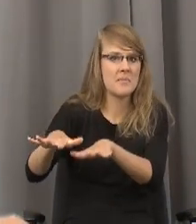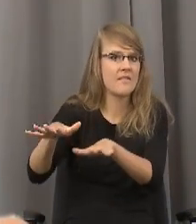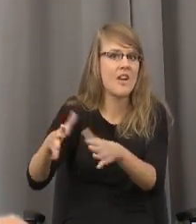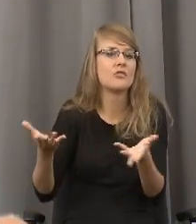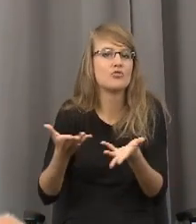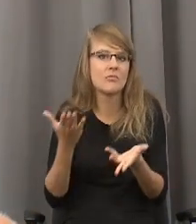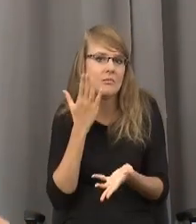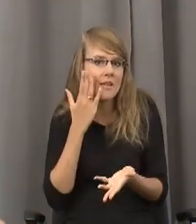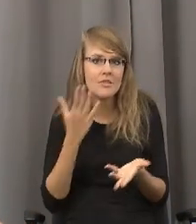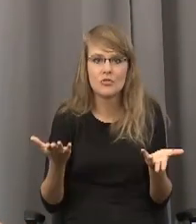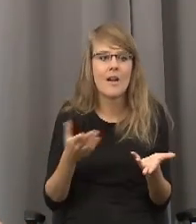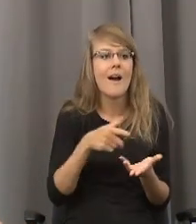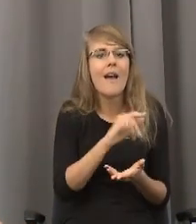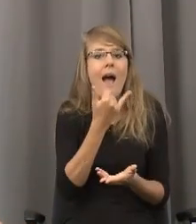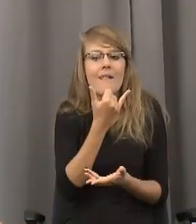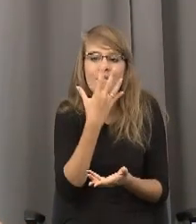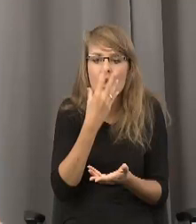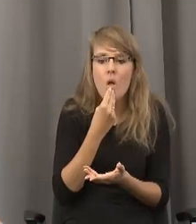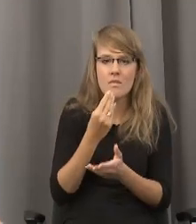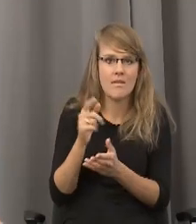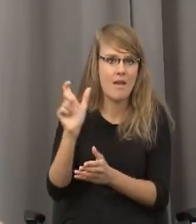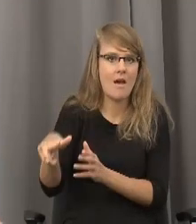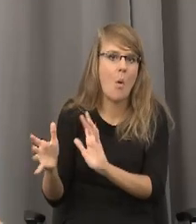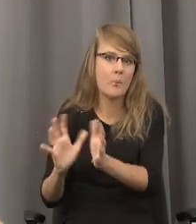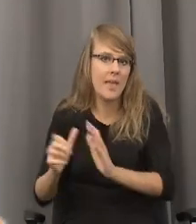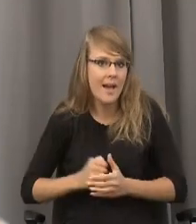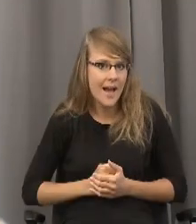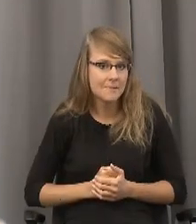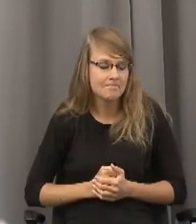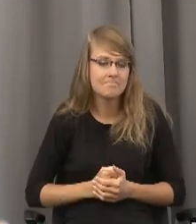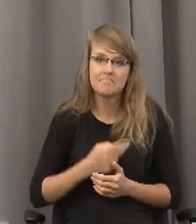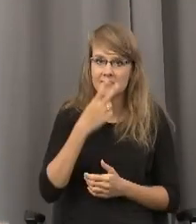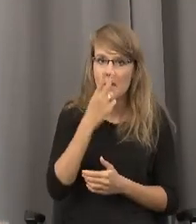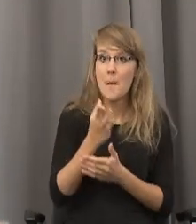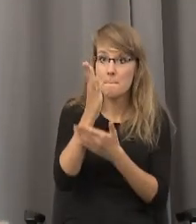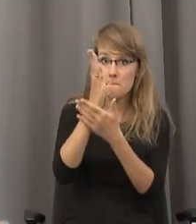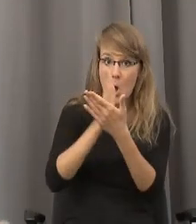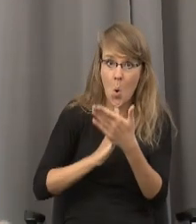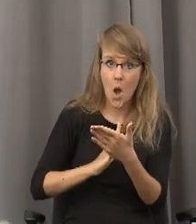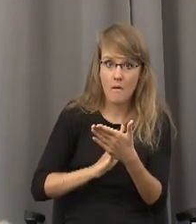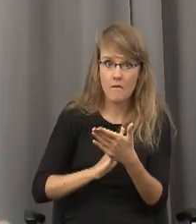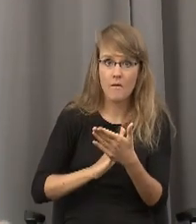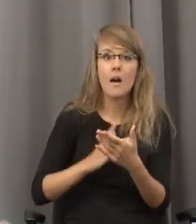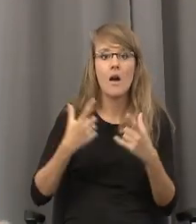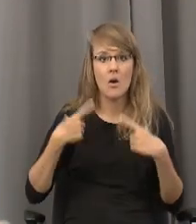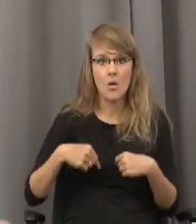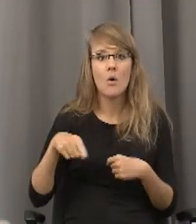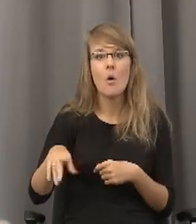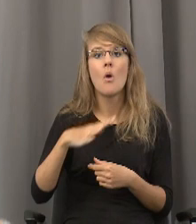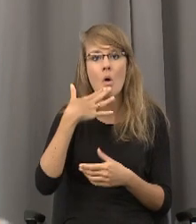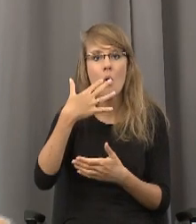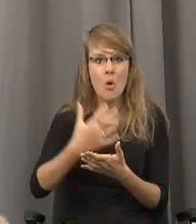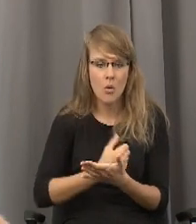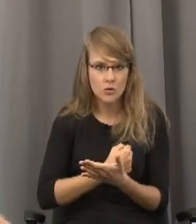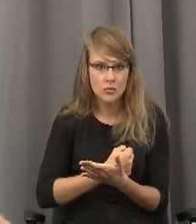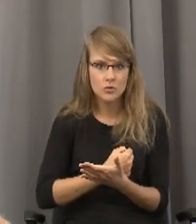jak jest prowadzona opieka nad nimi. I otóż ponad połowa korzysta z tego obszaru